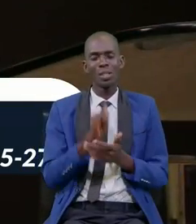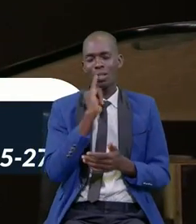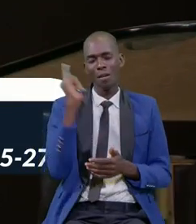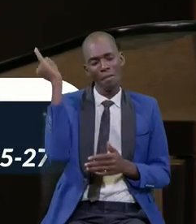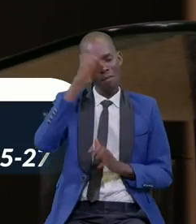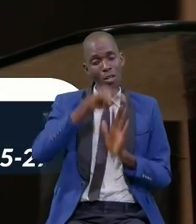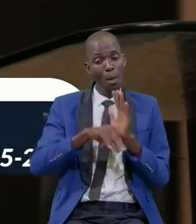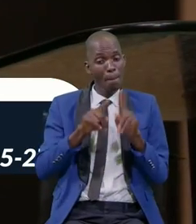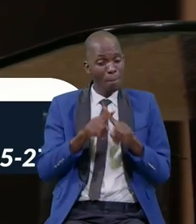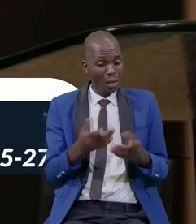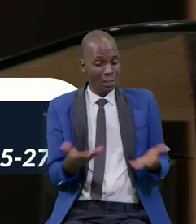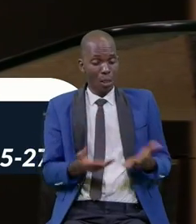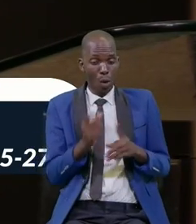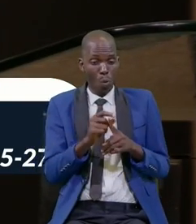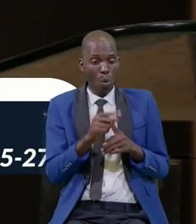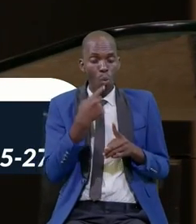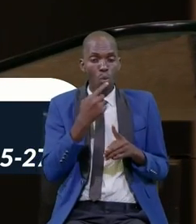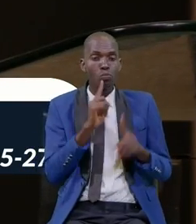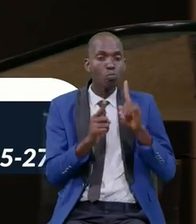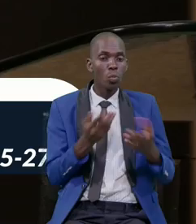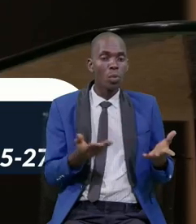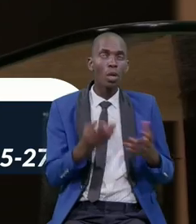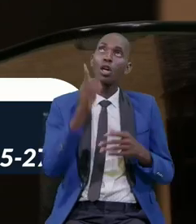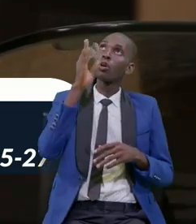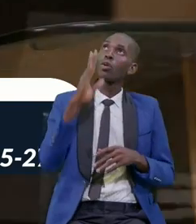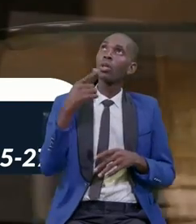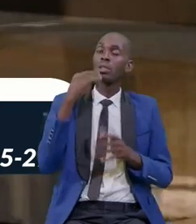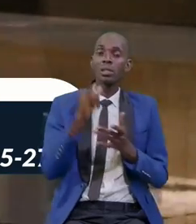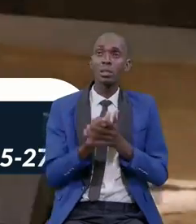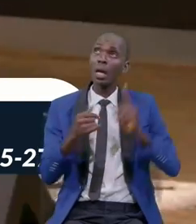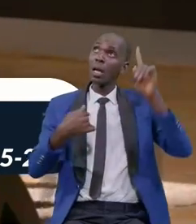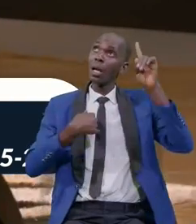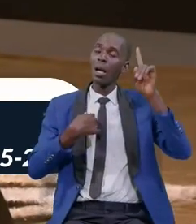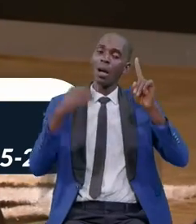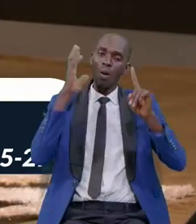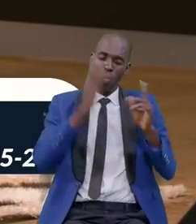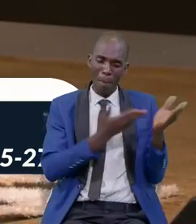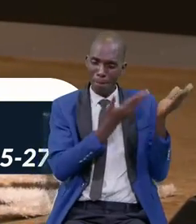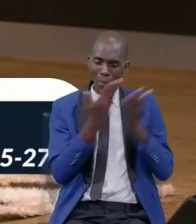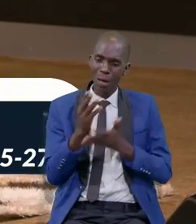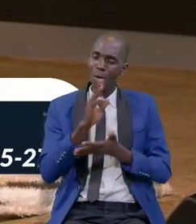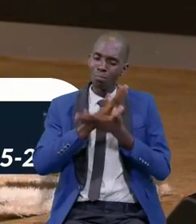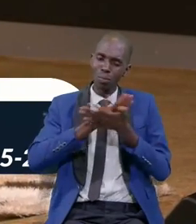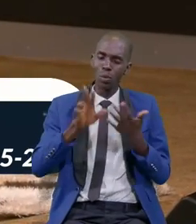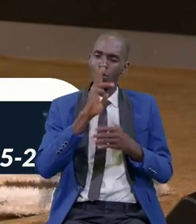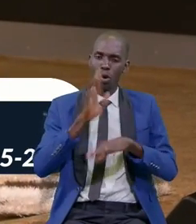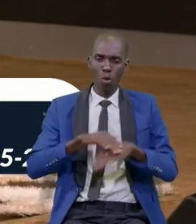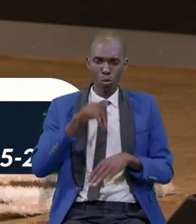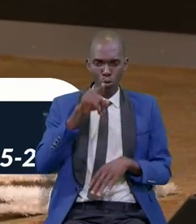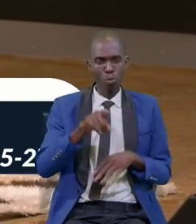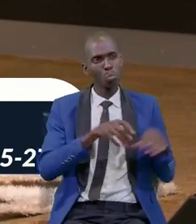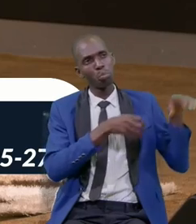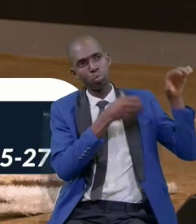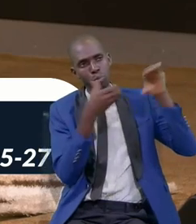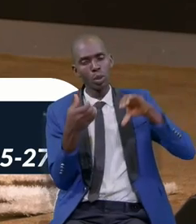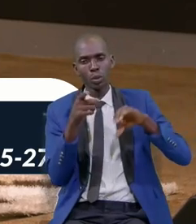Mais Dieu lui-même dit, je répandrai sur vous une eau pure. et vous serez purifiés.